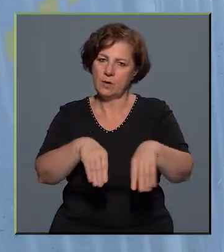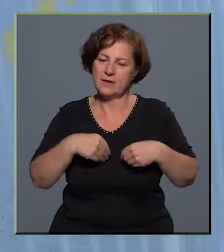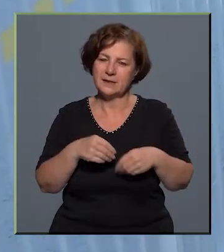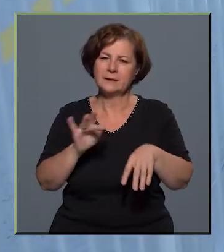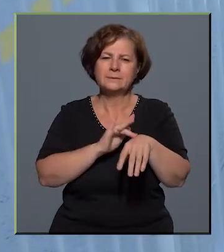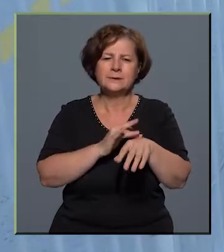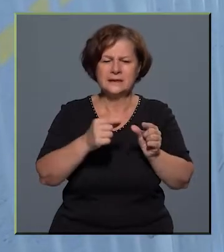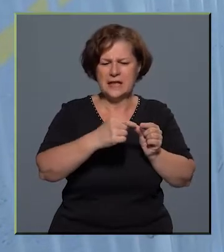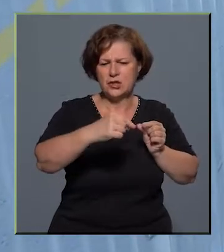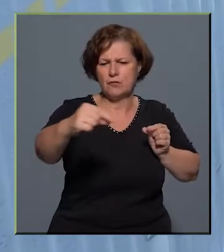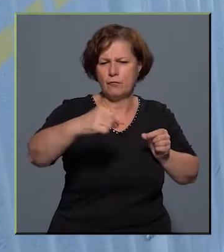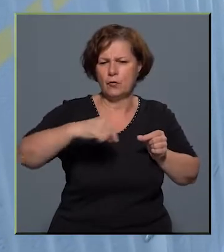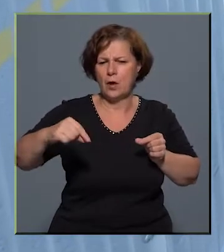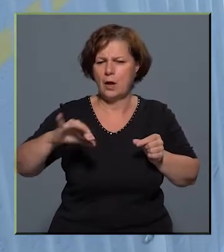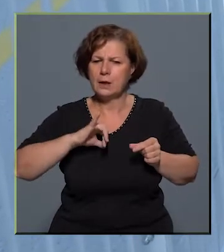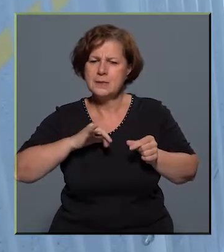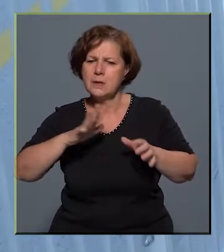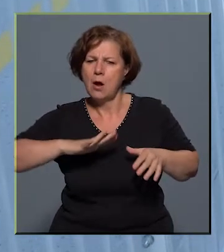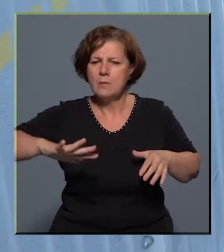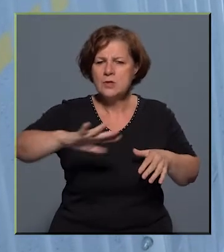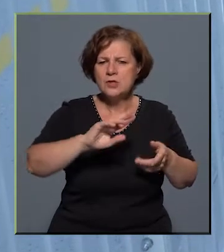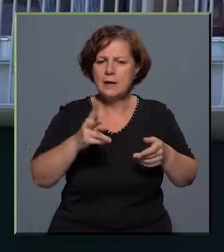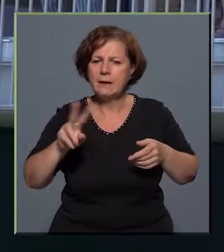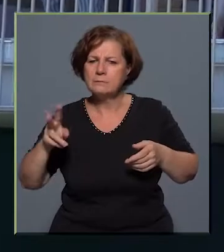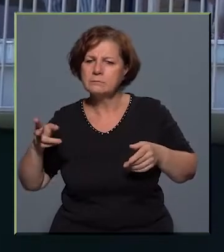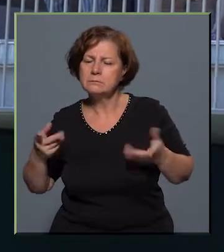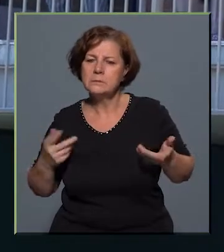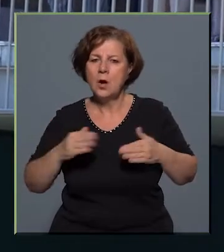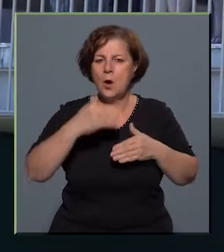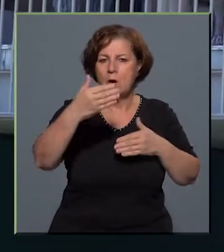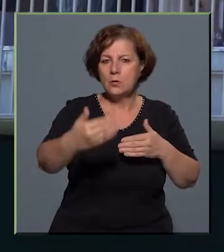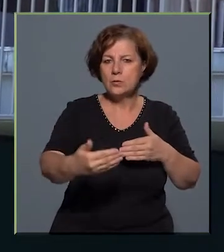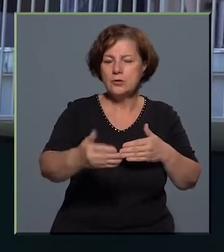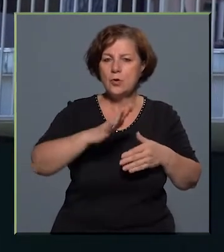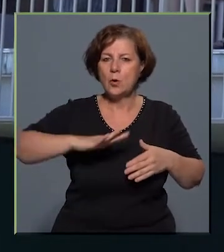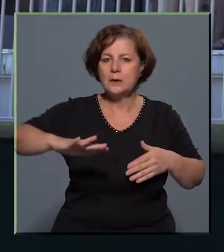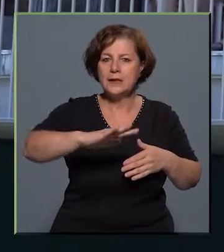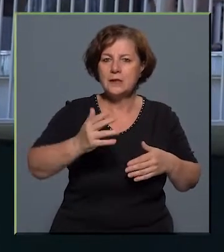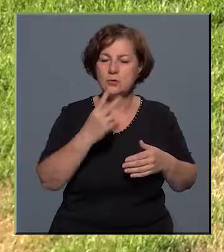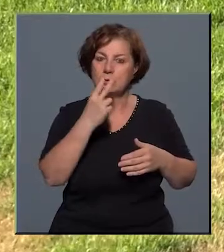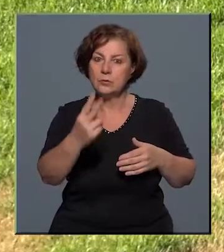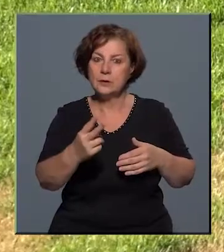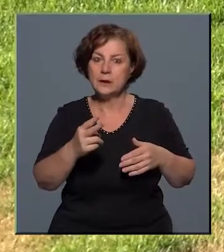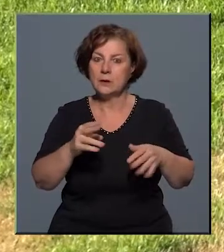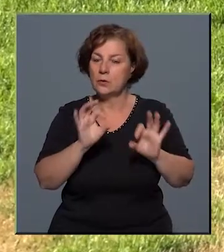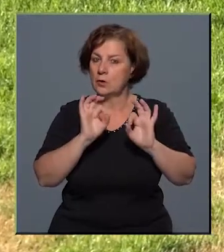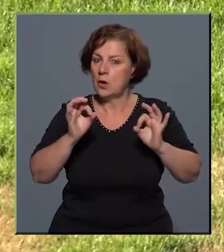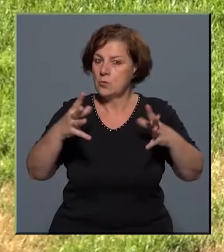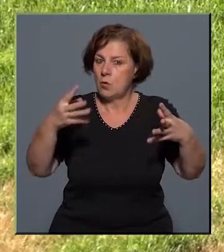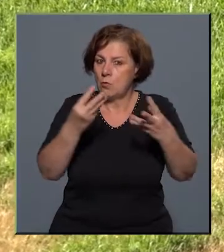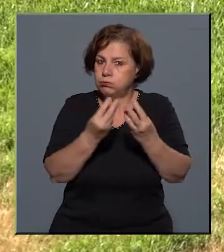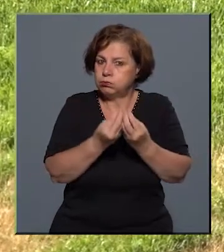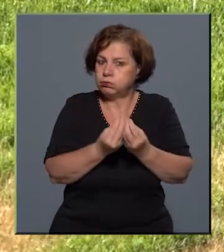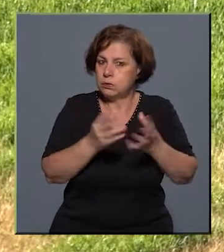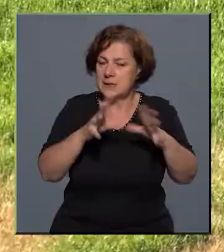színes vonalak, nagyon izgalmas terek váltják egymást, a külső tér is úgy tűnik, hogy igen szerves része az